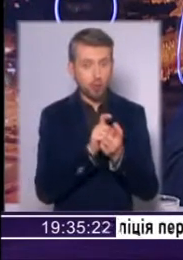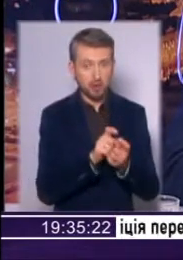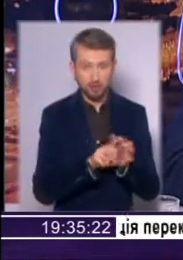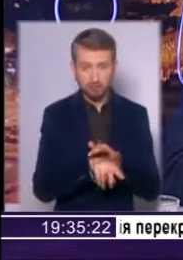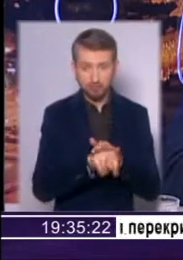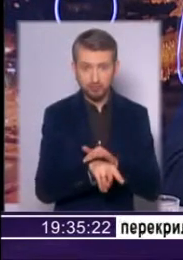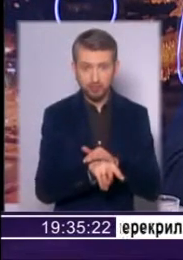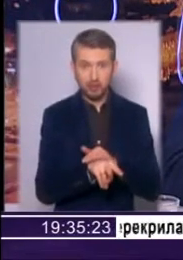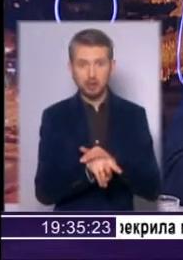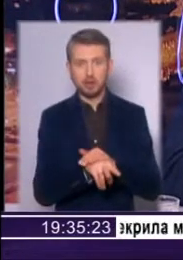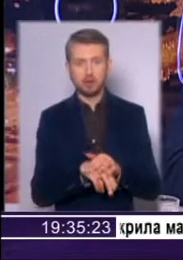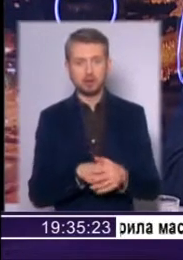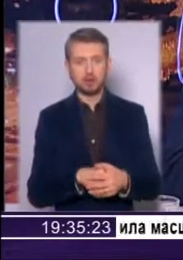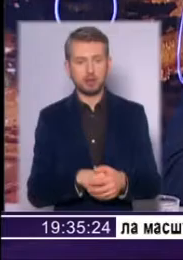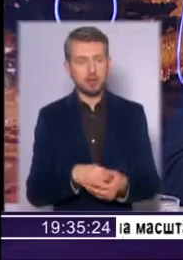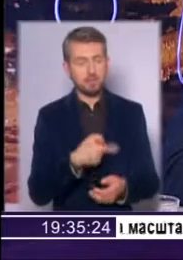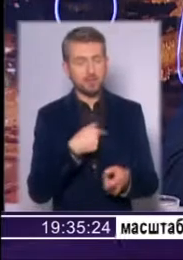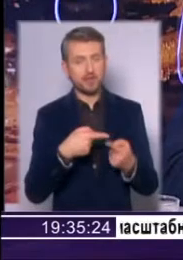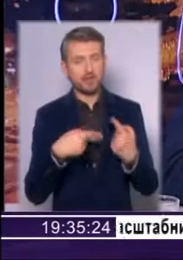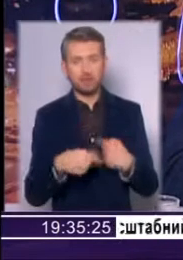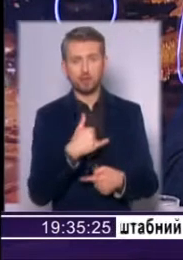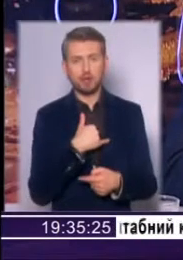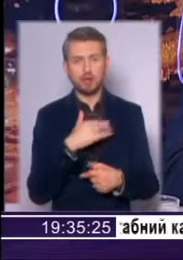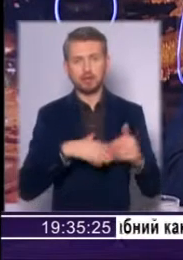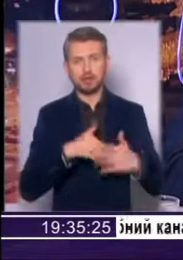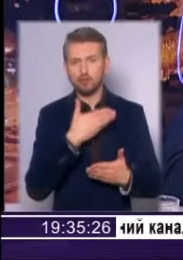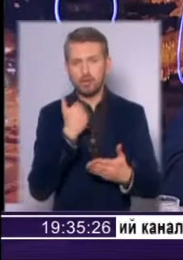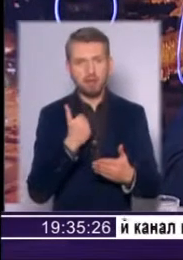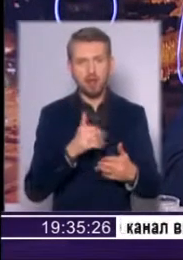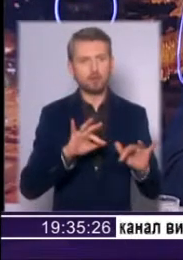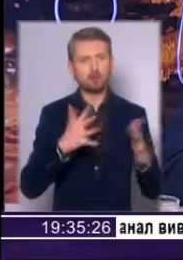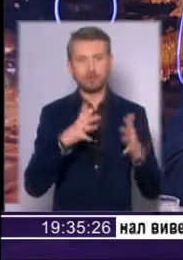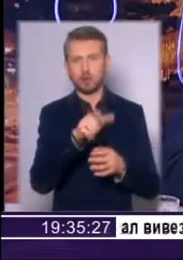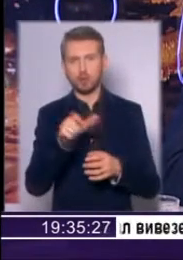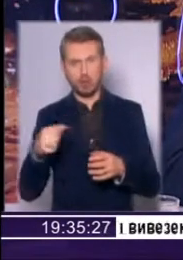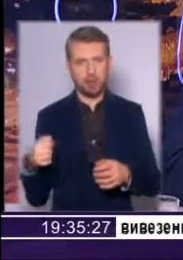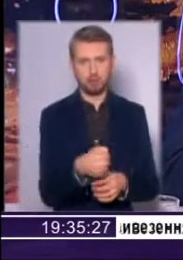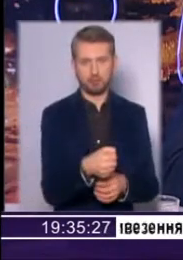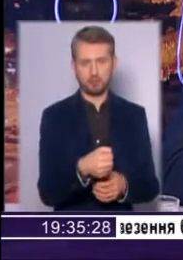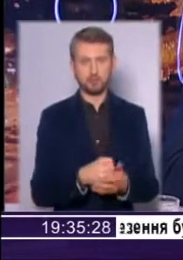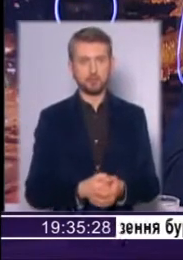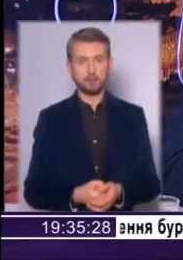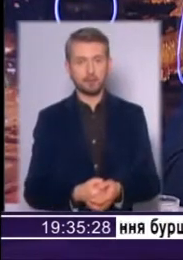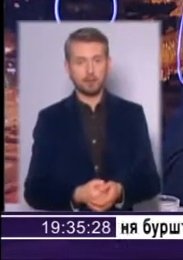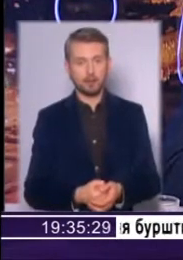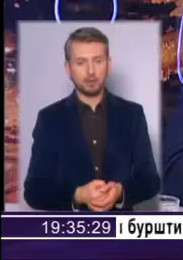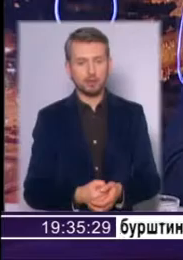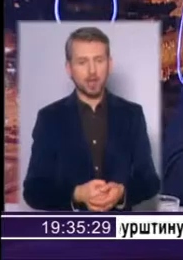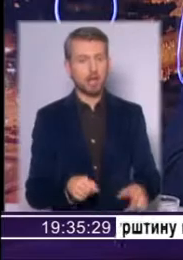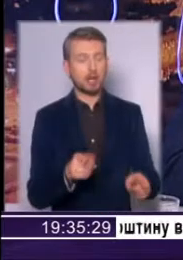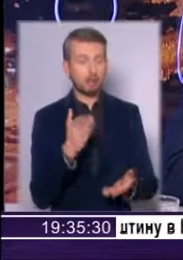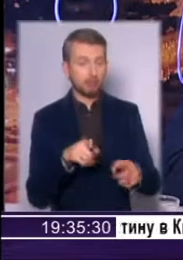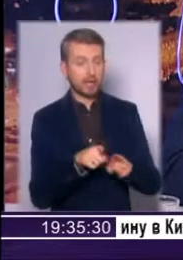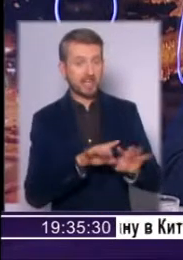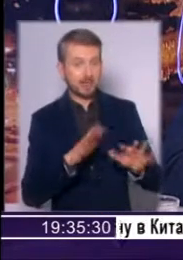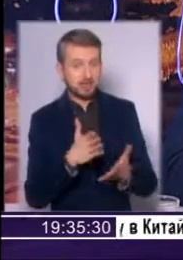На відміну якісно ми в цьому питанні відрізняємося, тому що в нас практично немає випадкових людей. Якщо є, тому, а якби їх такі випадки стаються, то